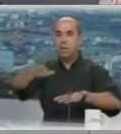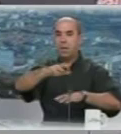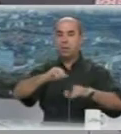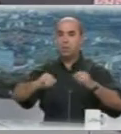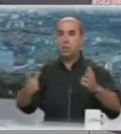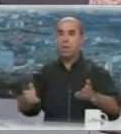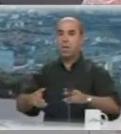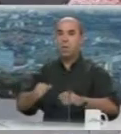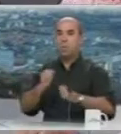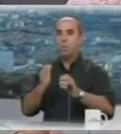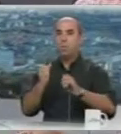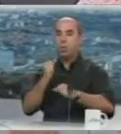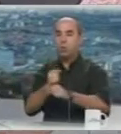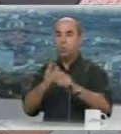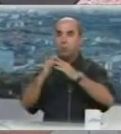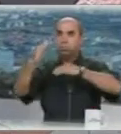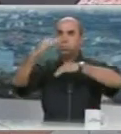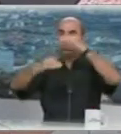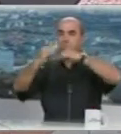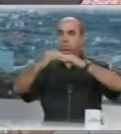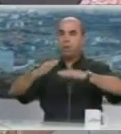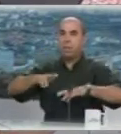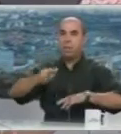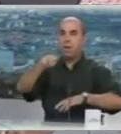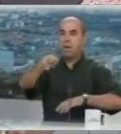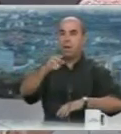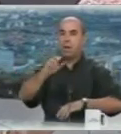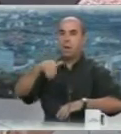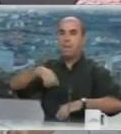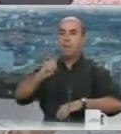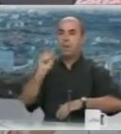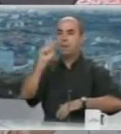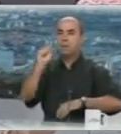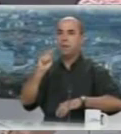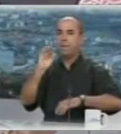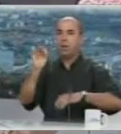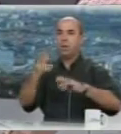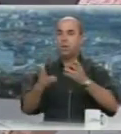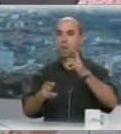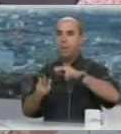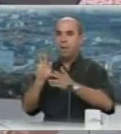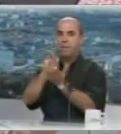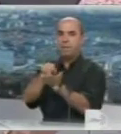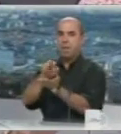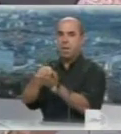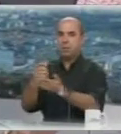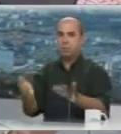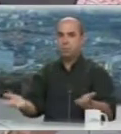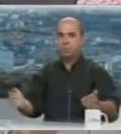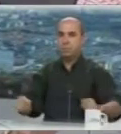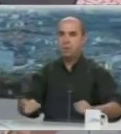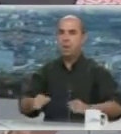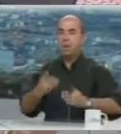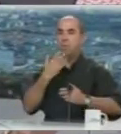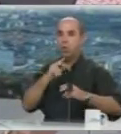مزفران، وأسس هي عندها طابع فلاحي، زمان كانت معروفة حتى الآن ما زال عندها طابع صالحة للزراعة